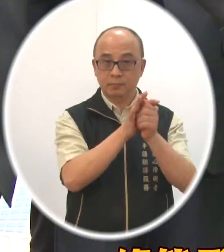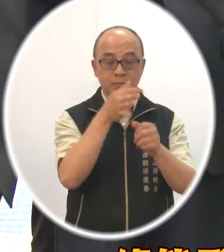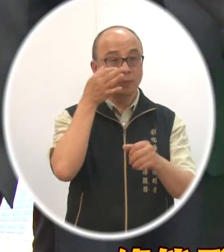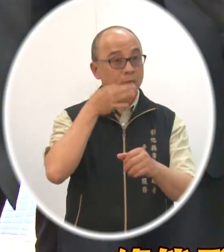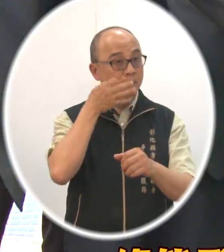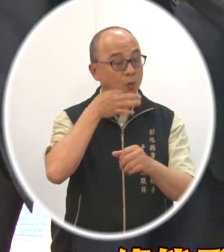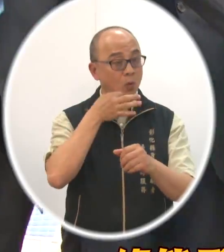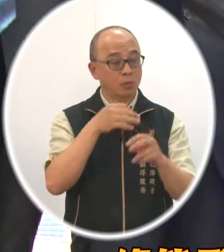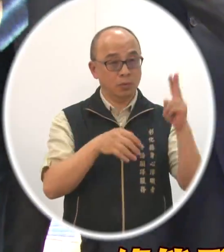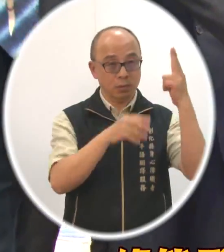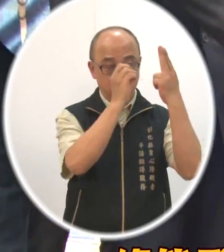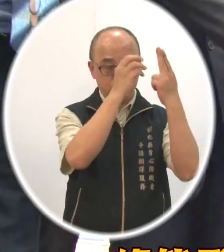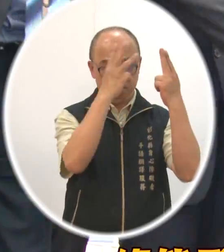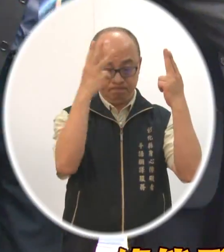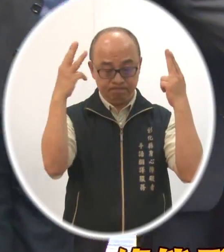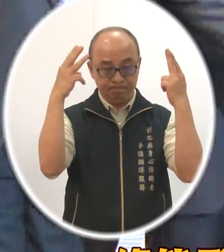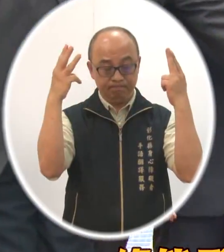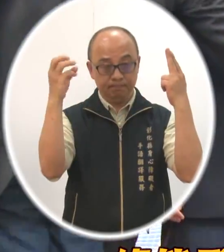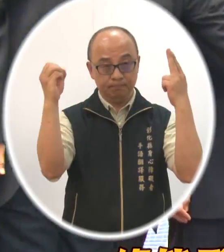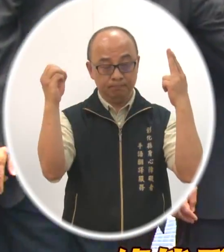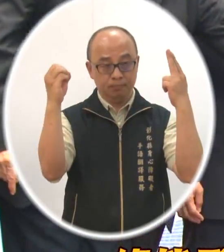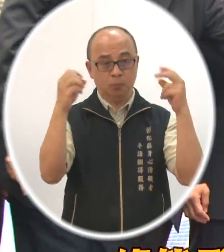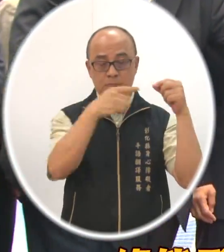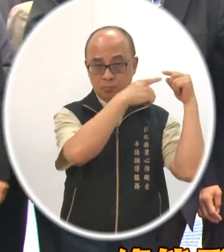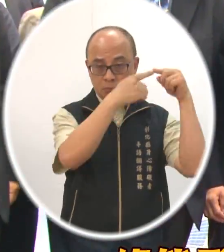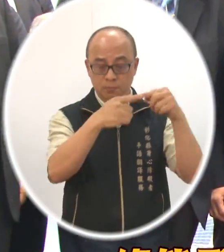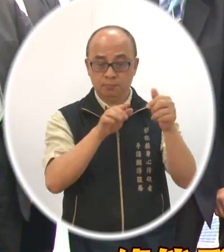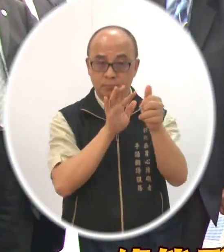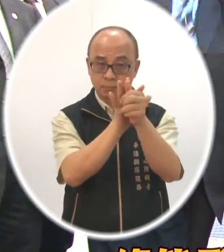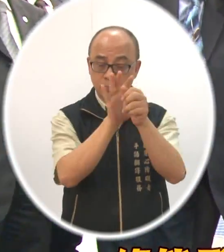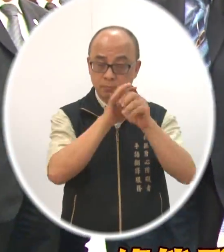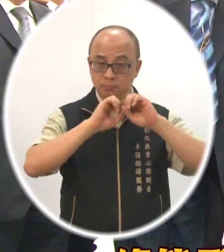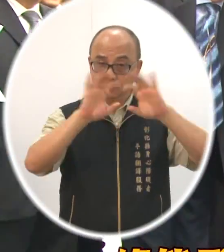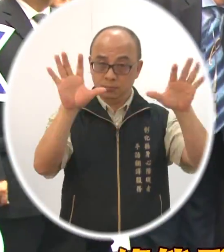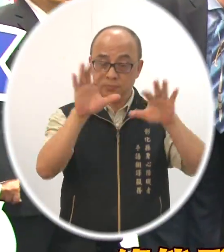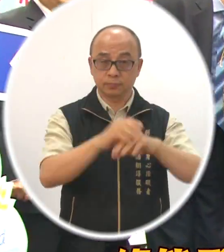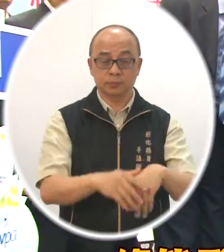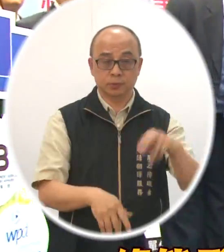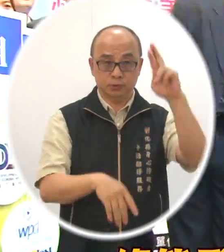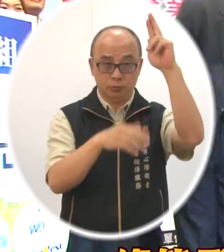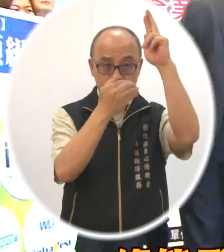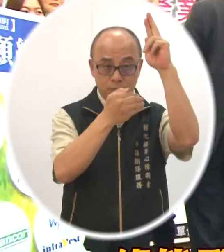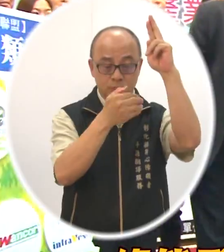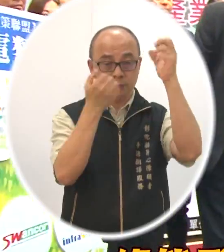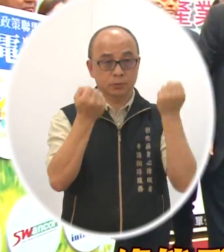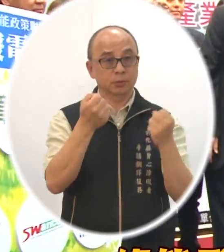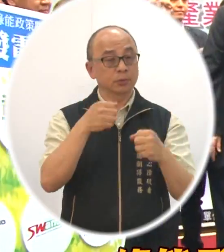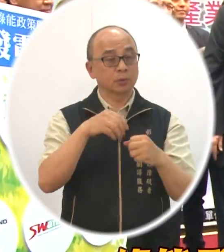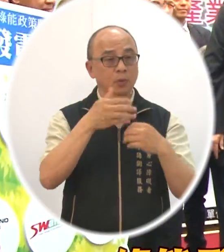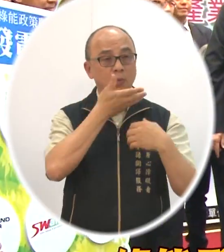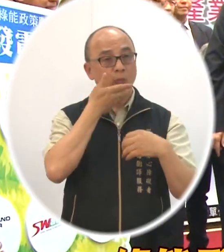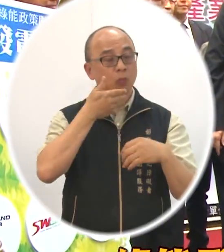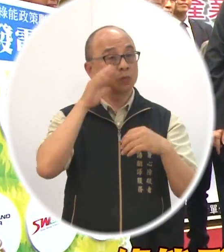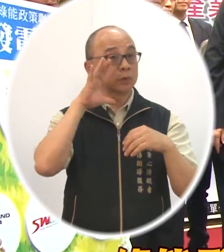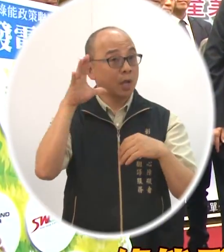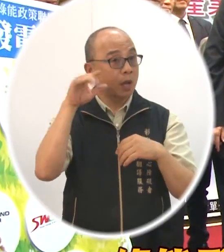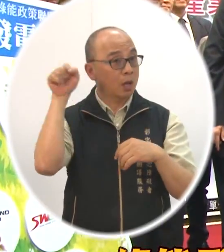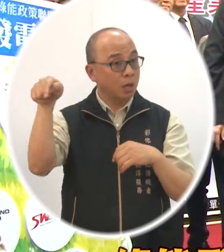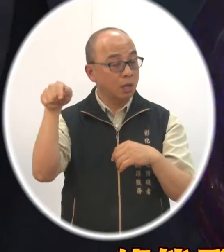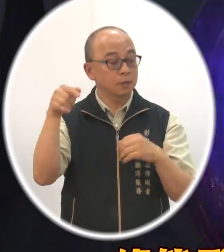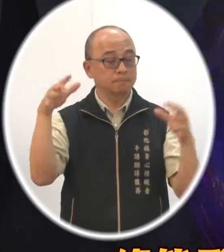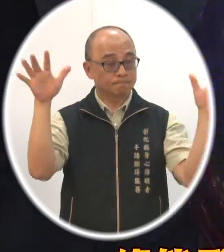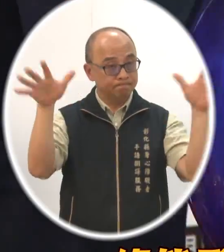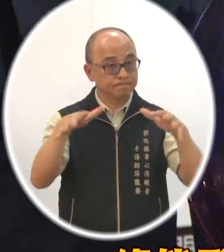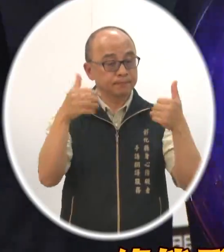卫部化彰化2030年永续发展愿景，县府19日在彰化福泰商务饭店举